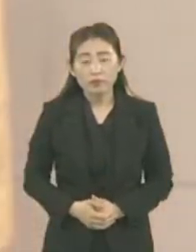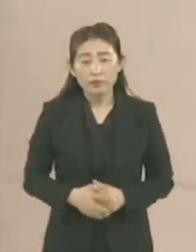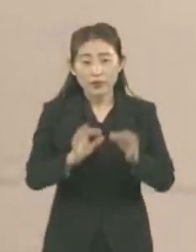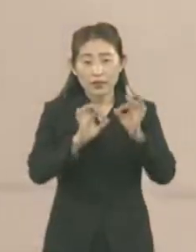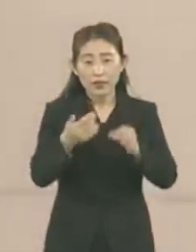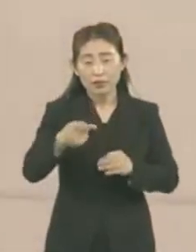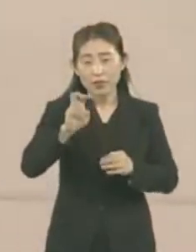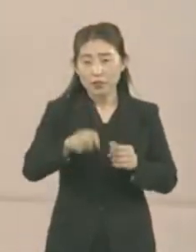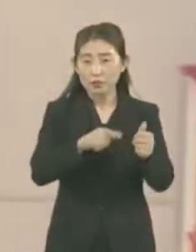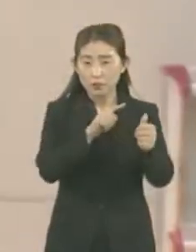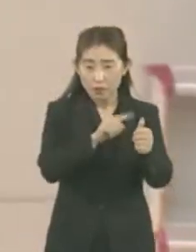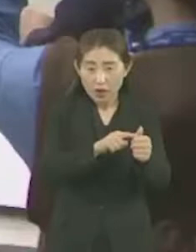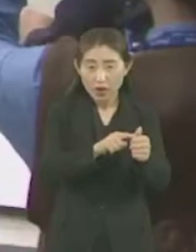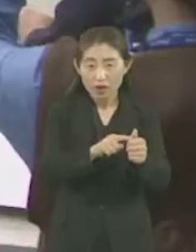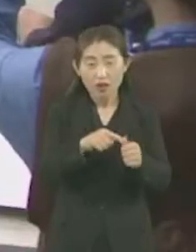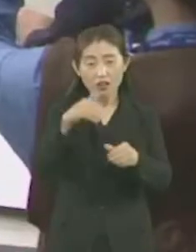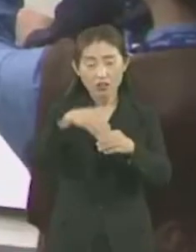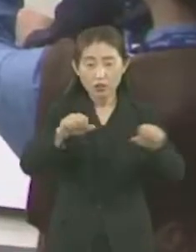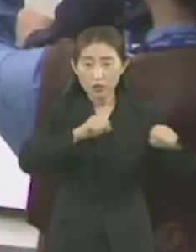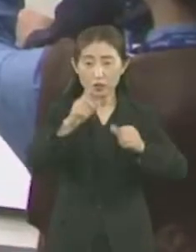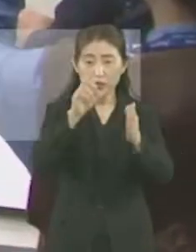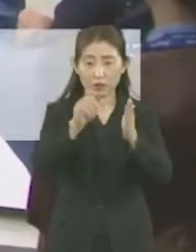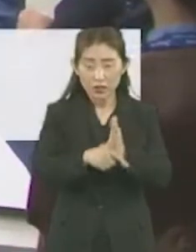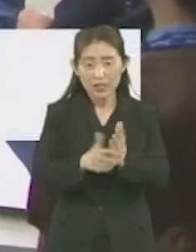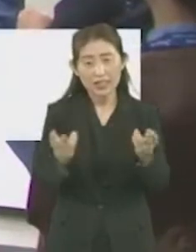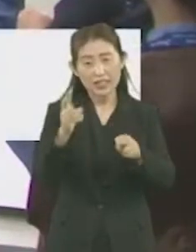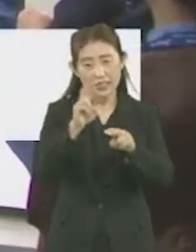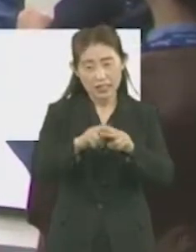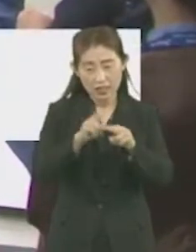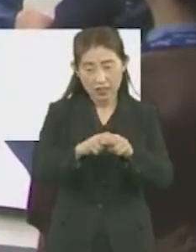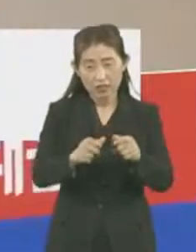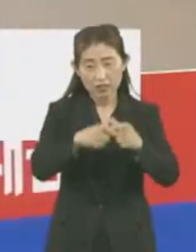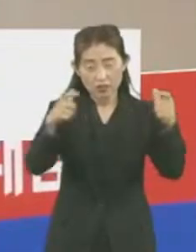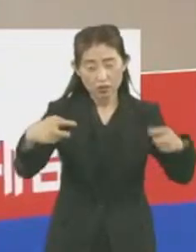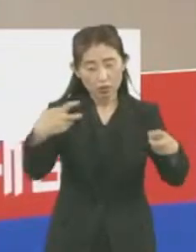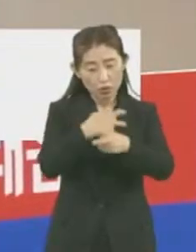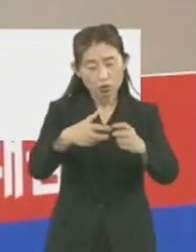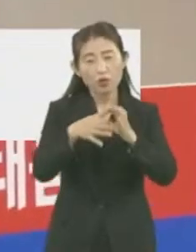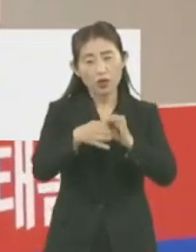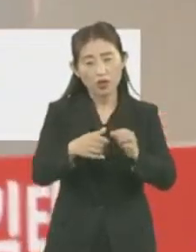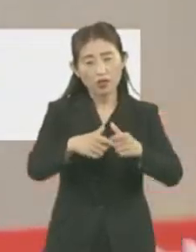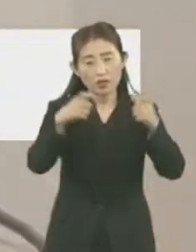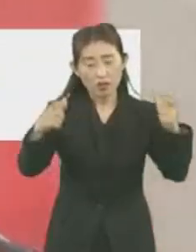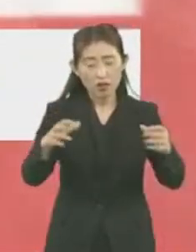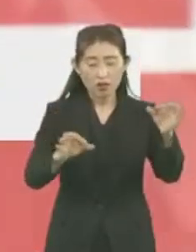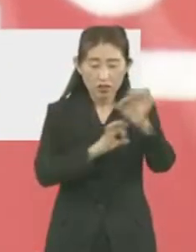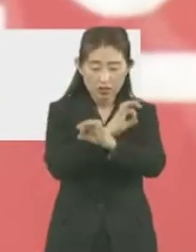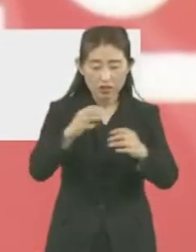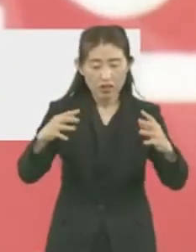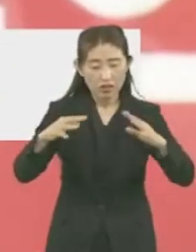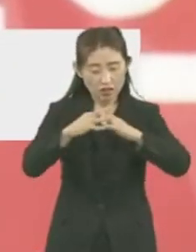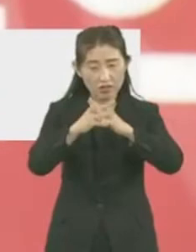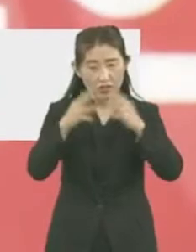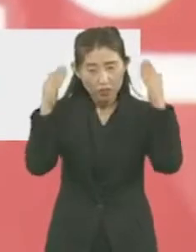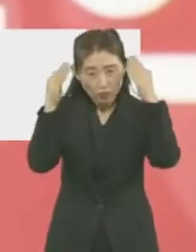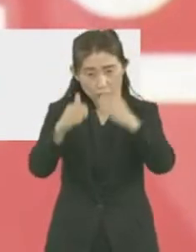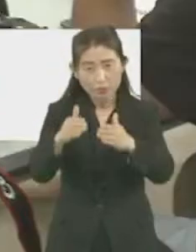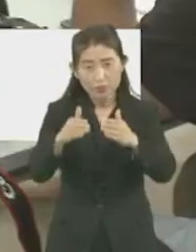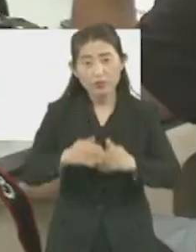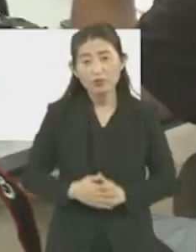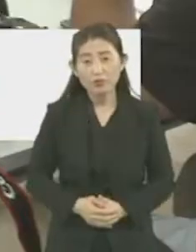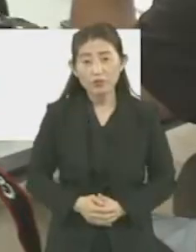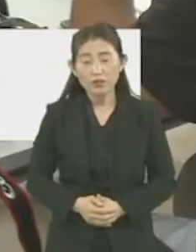김태흠 충남지사 당선인은 선거 기간 내내 일자리 창출과 교통망 확충 등 경제 건설 쪽에 초점을